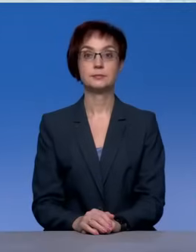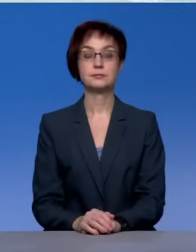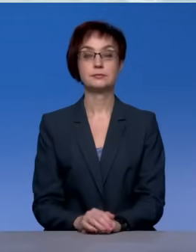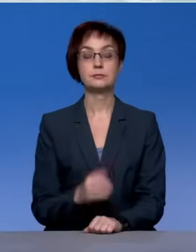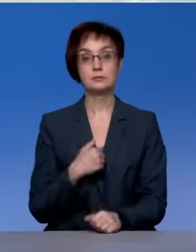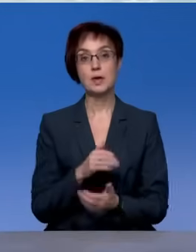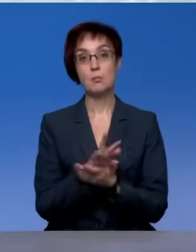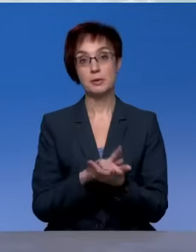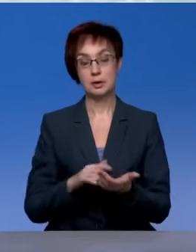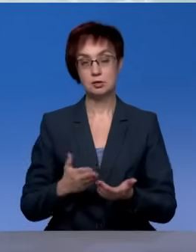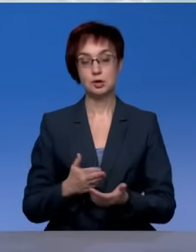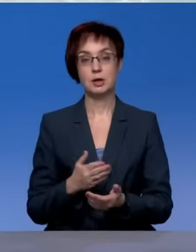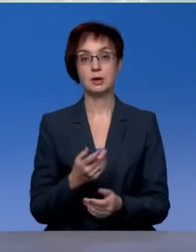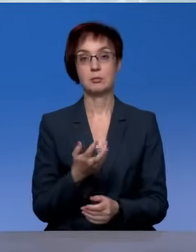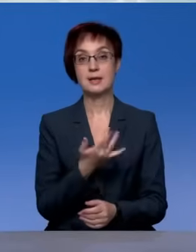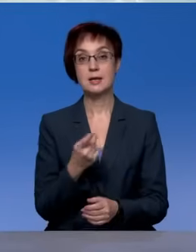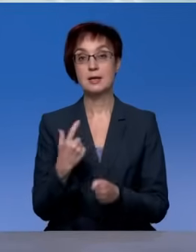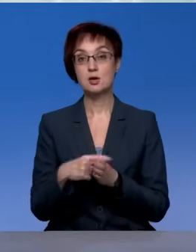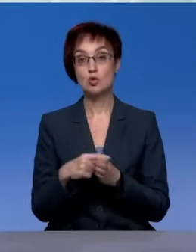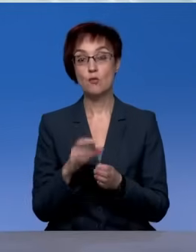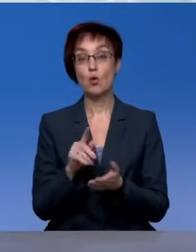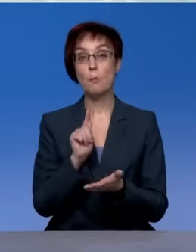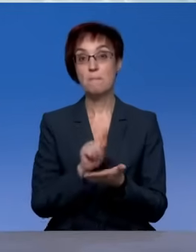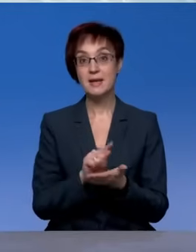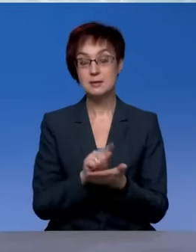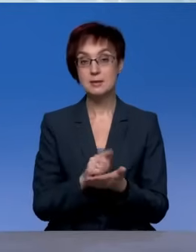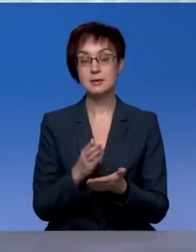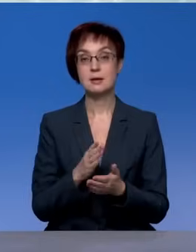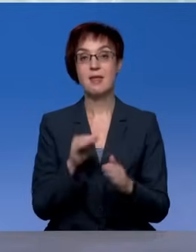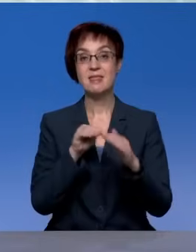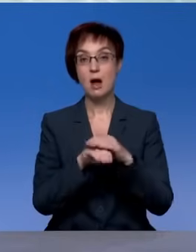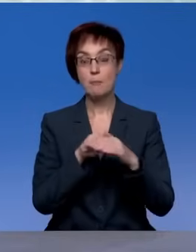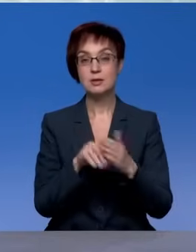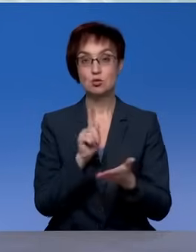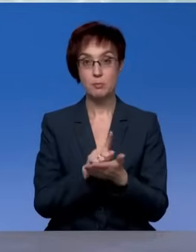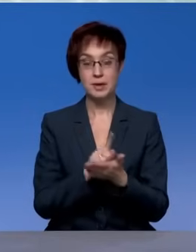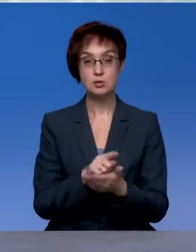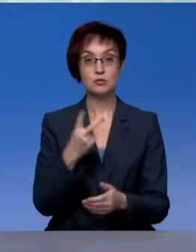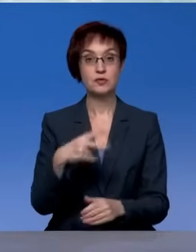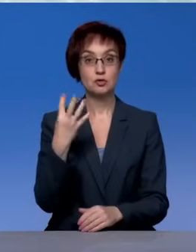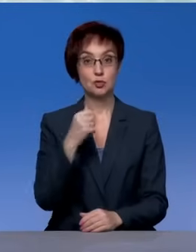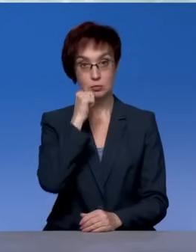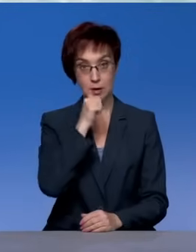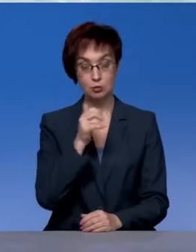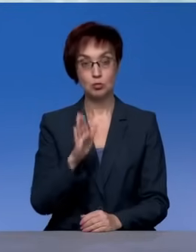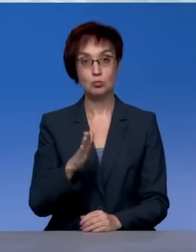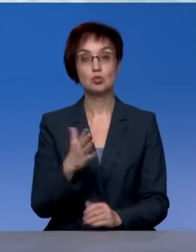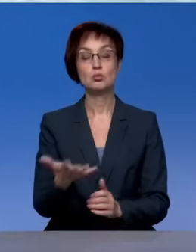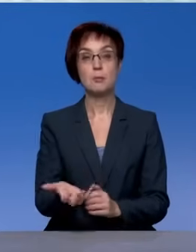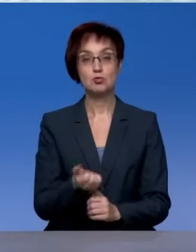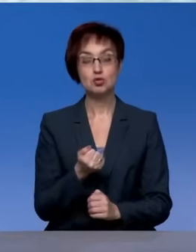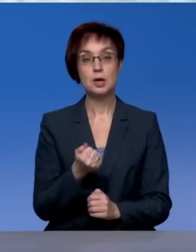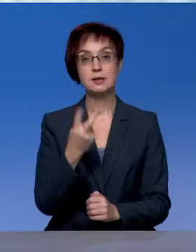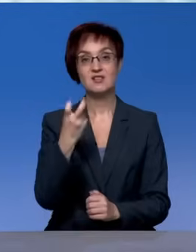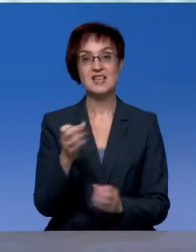Мы продолжаем. Несколько слов о пенсии сейчас. Накопительную пенсию в 2024 году будут получать почти 210 тысяч человек.